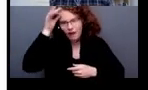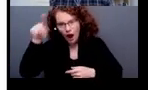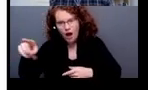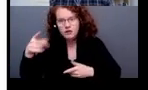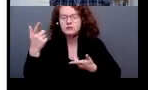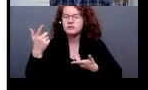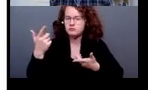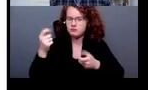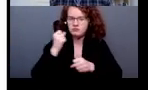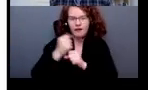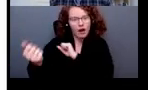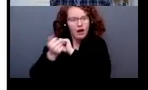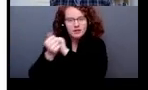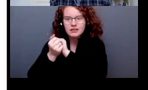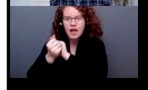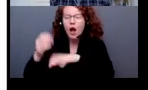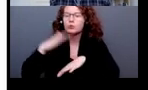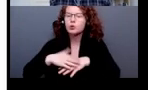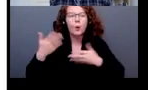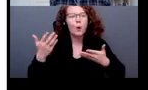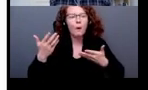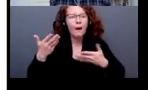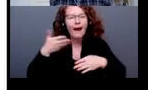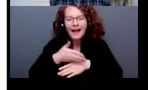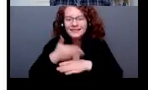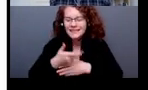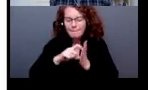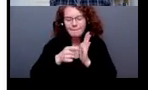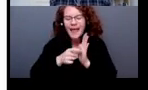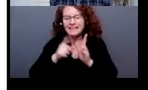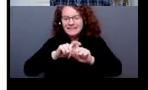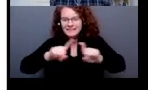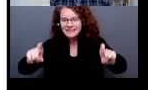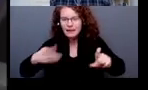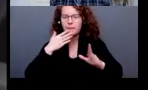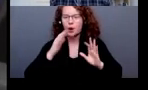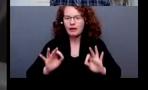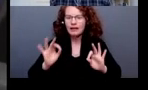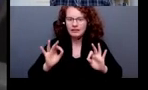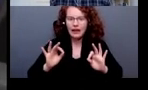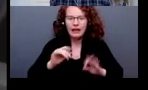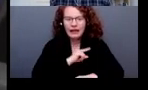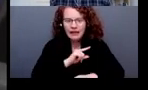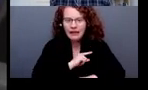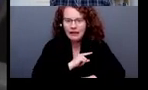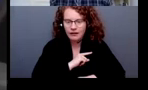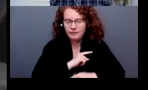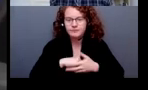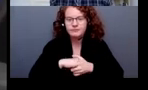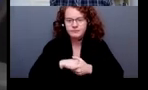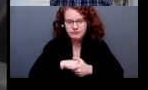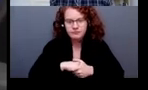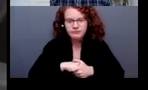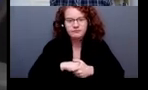et important pour ces boutiques, qui est l'accès à des pièces détachées de bonne qualité hein, qui ont été documentées